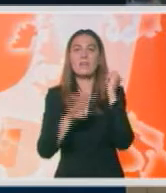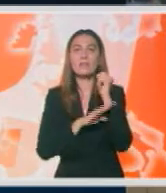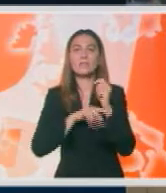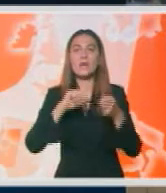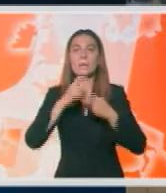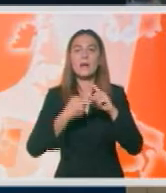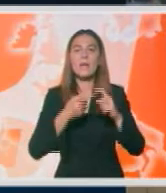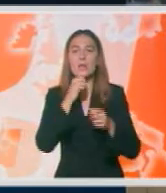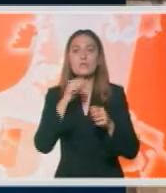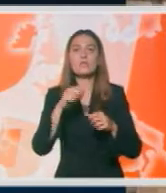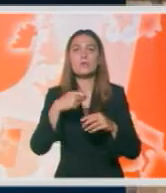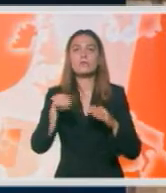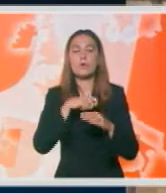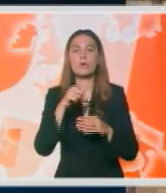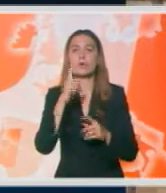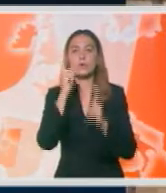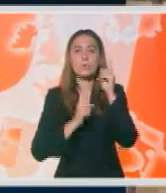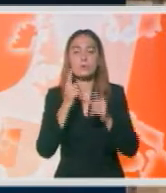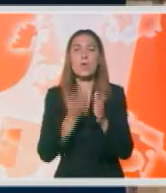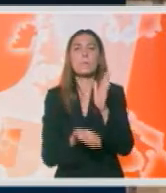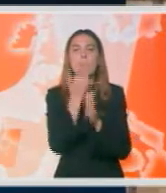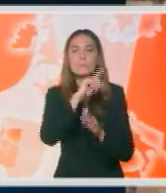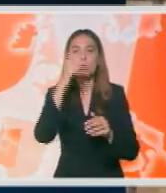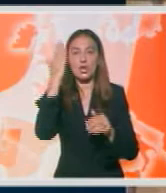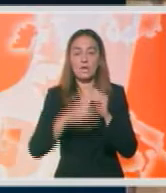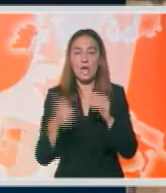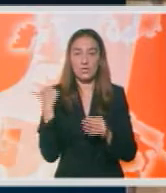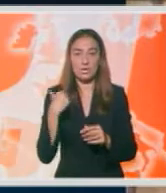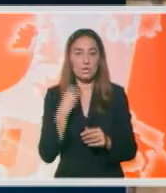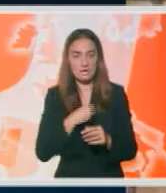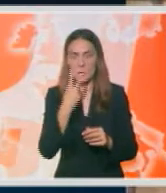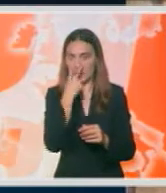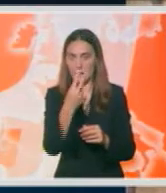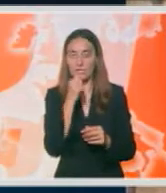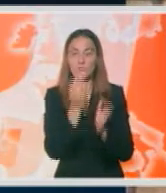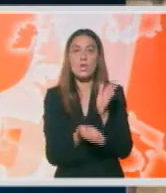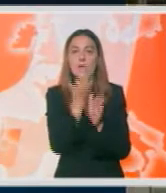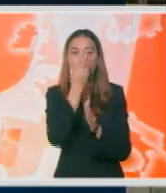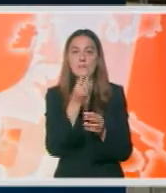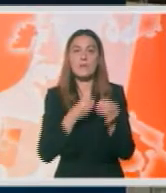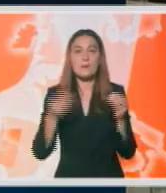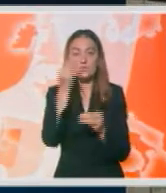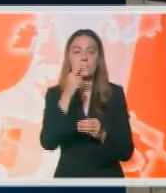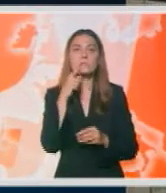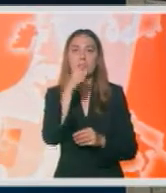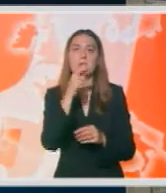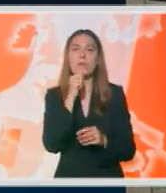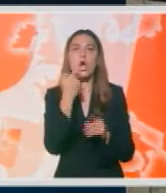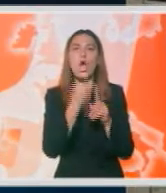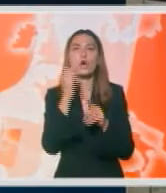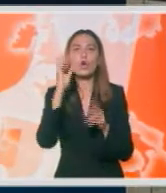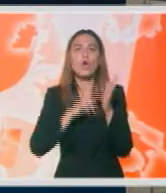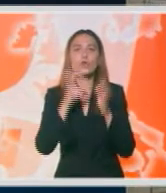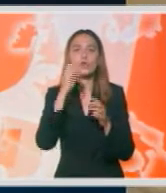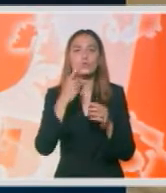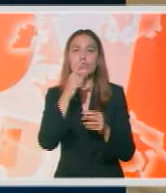drvno-prerađivačkoj industriji ovog regiona drastično porasti do kraja godine, a predviđa se i rast suficita, jer će Kronošpan